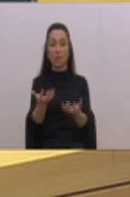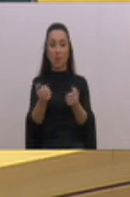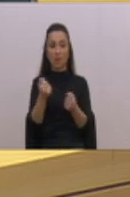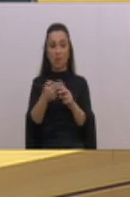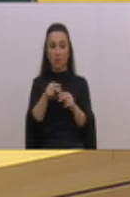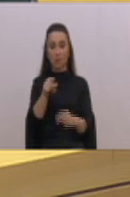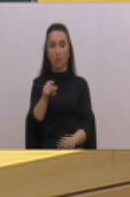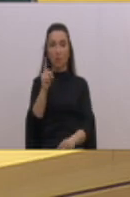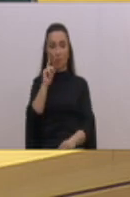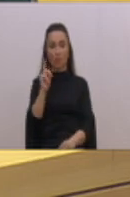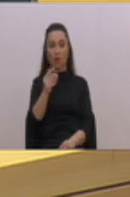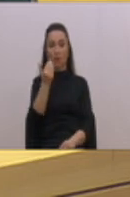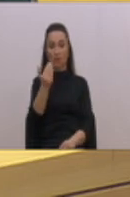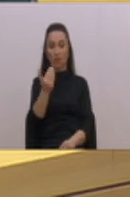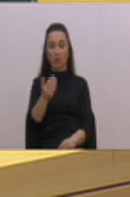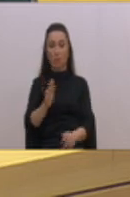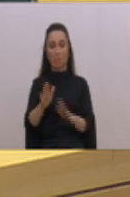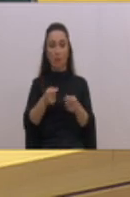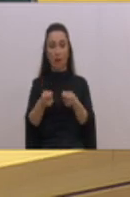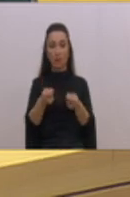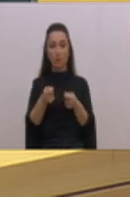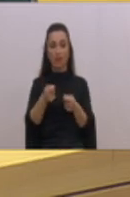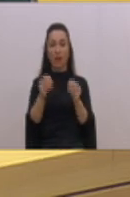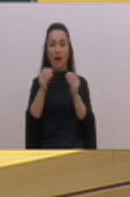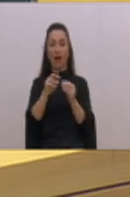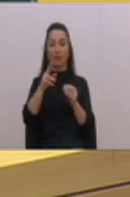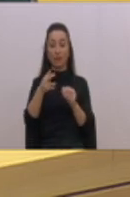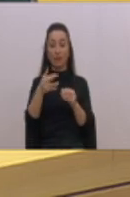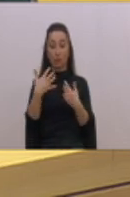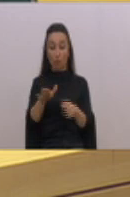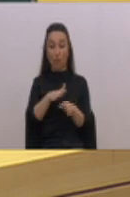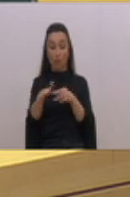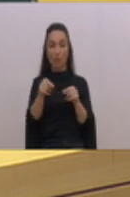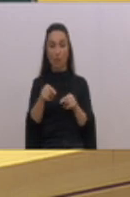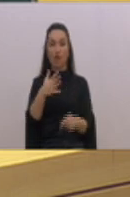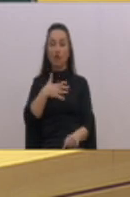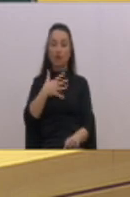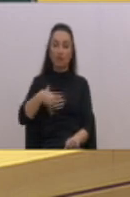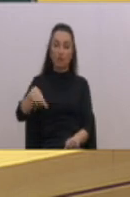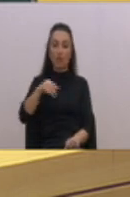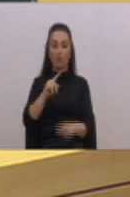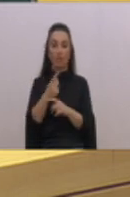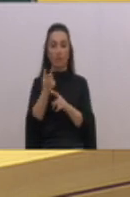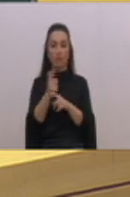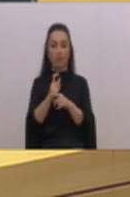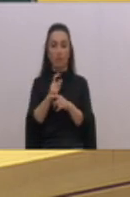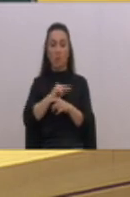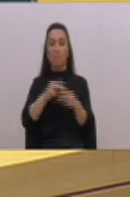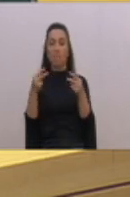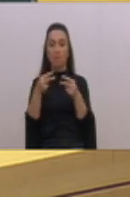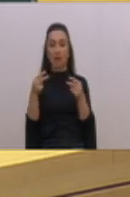იმას, რომ თქვენი მართველობის 10 წლის თავზე ჩვენი ყველაზე სტრატეგიული